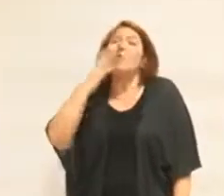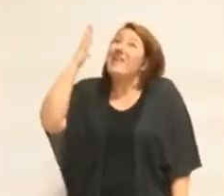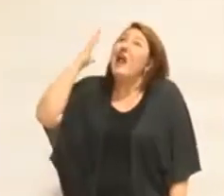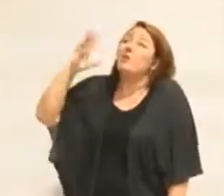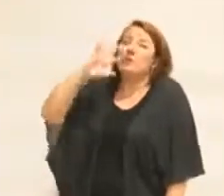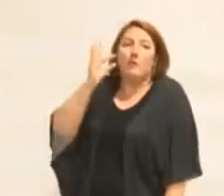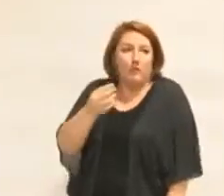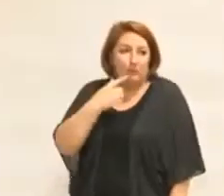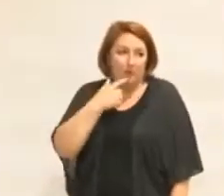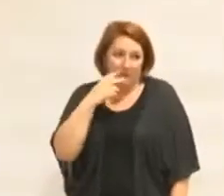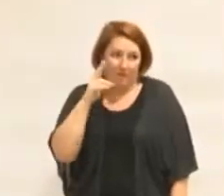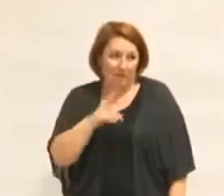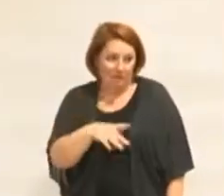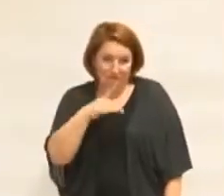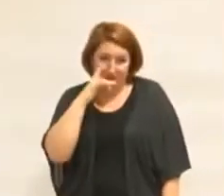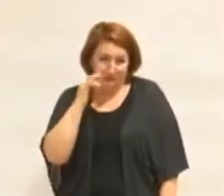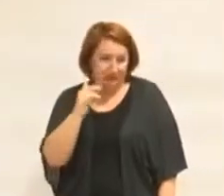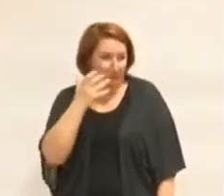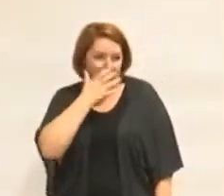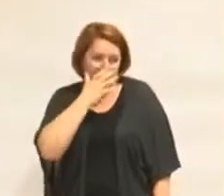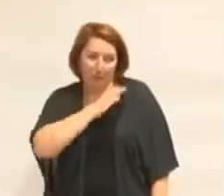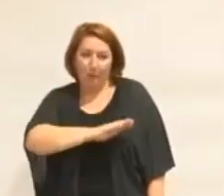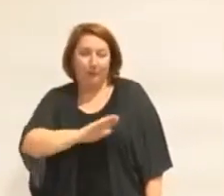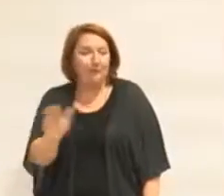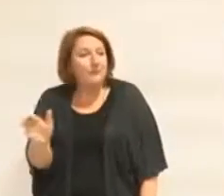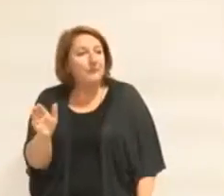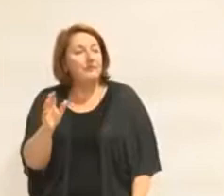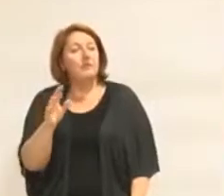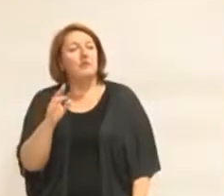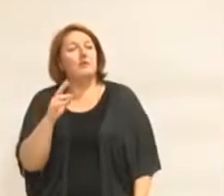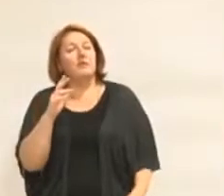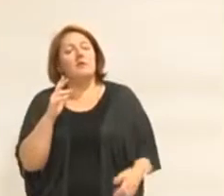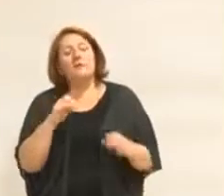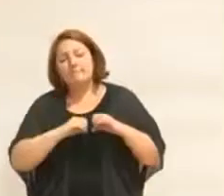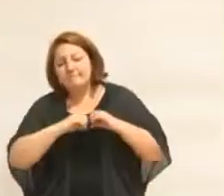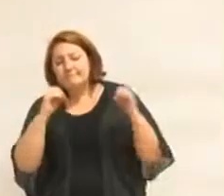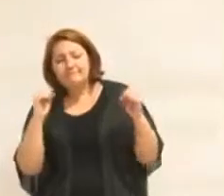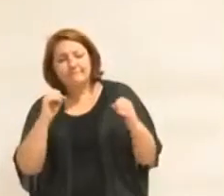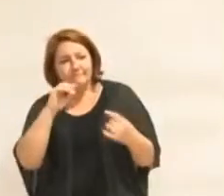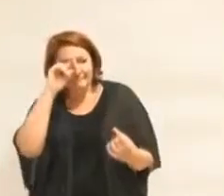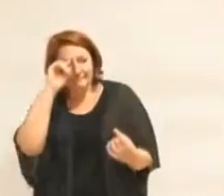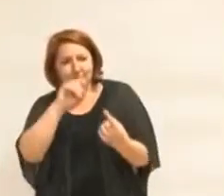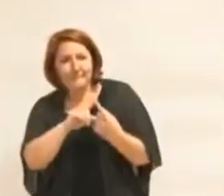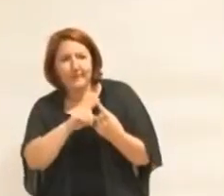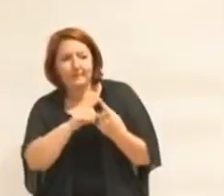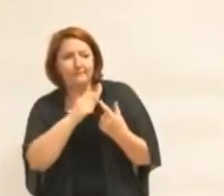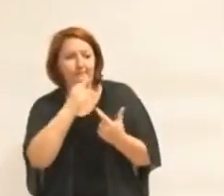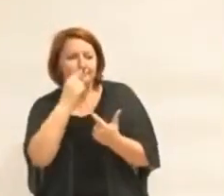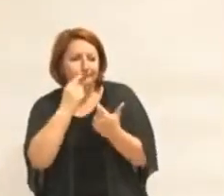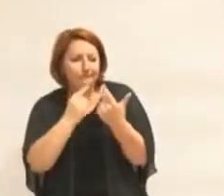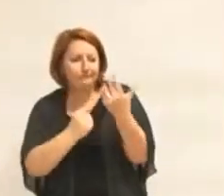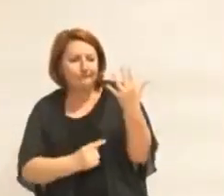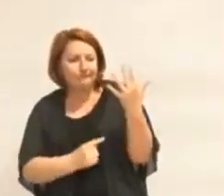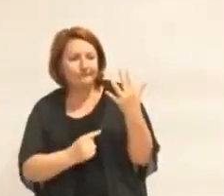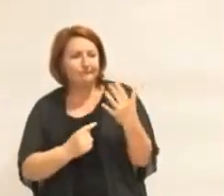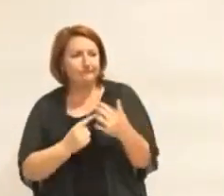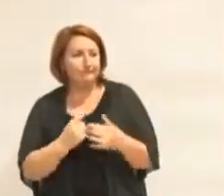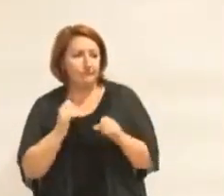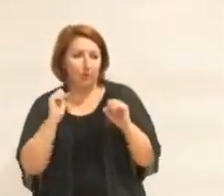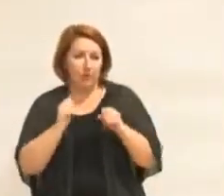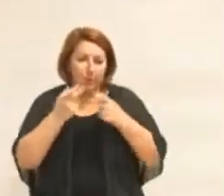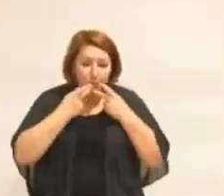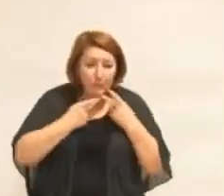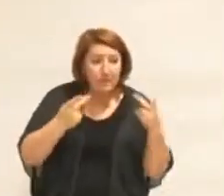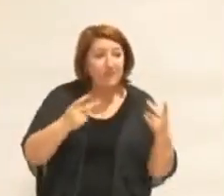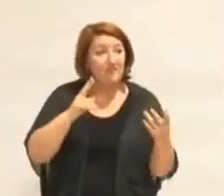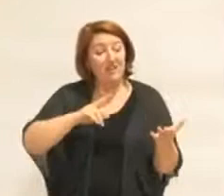Derrière cela, il y a plusieurs problématiques qui se posent. D'abord, il faut le dire, il n'y a pas d'obligation de